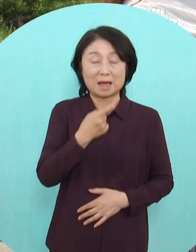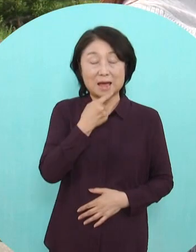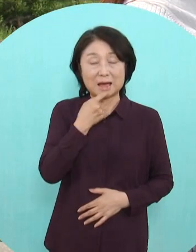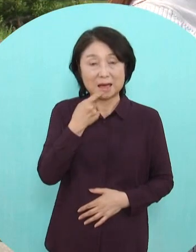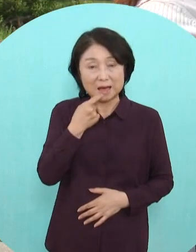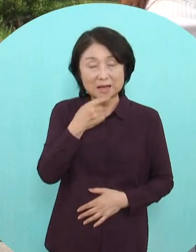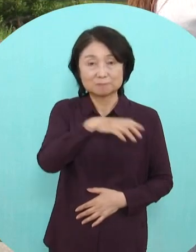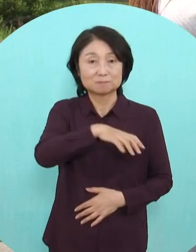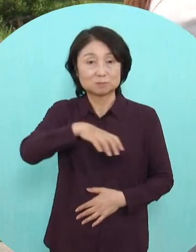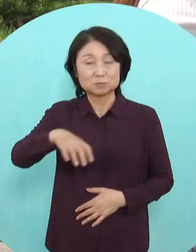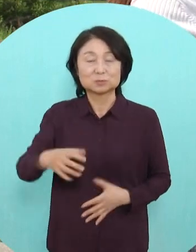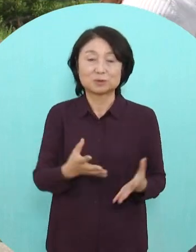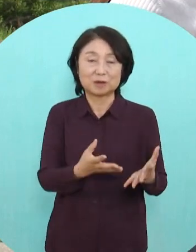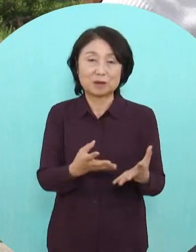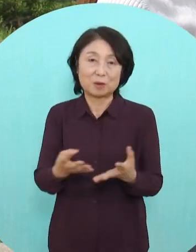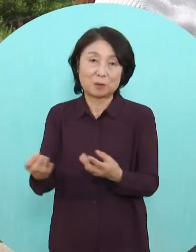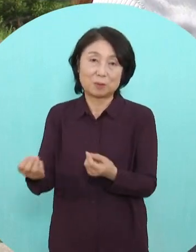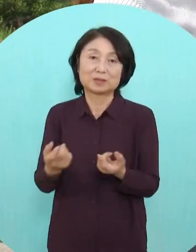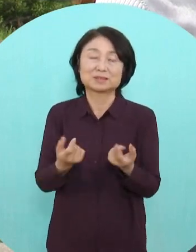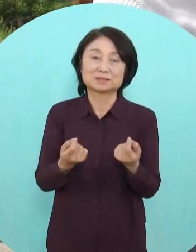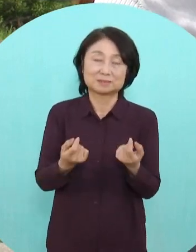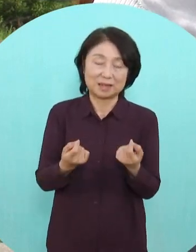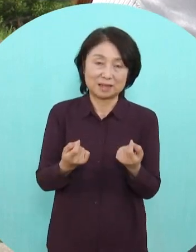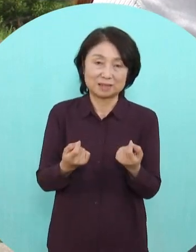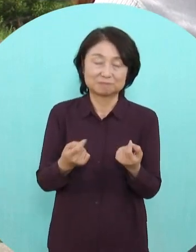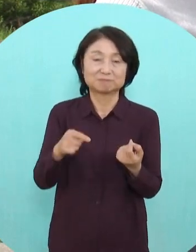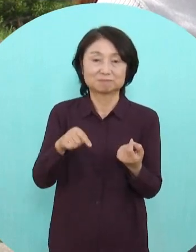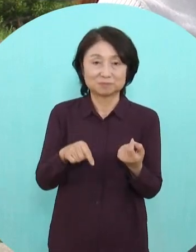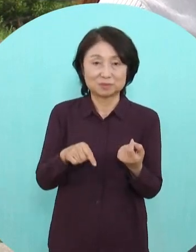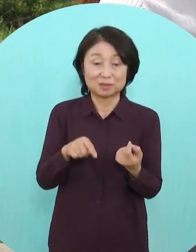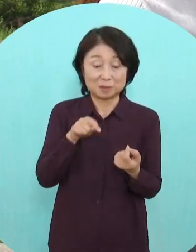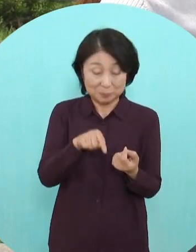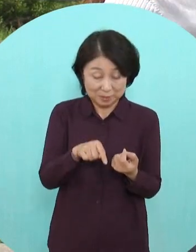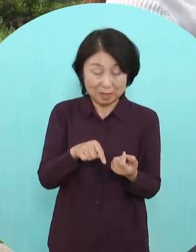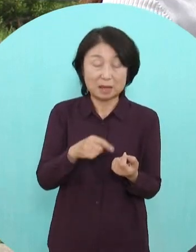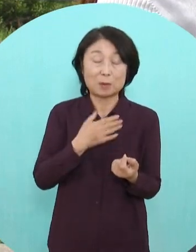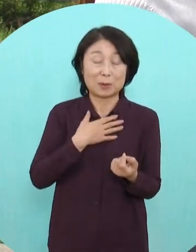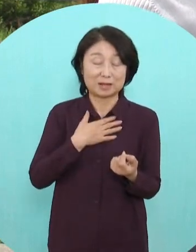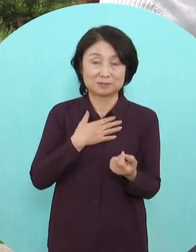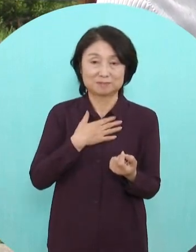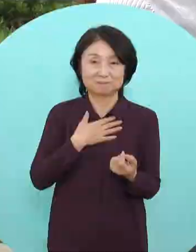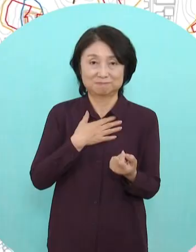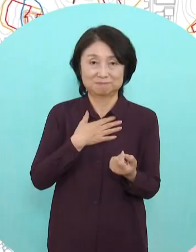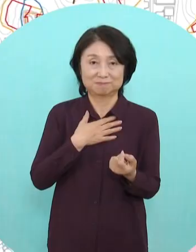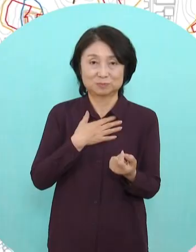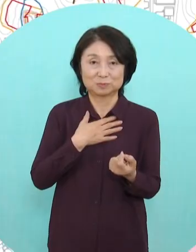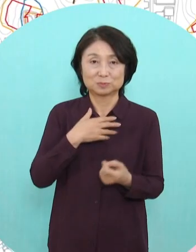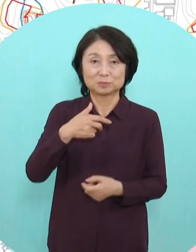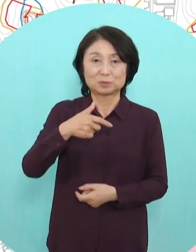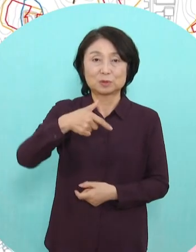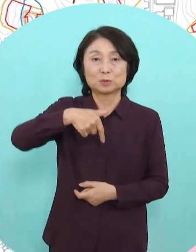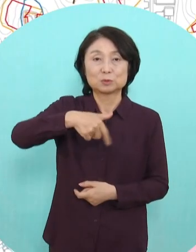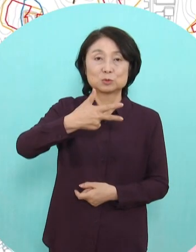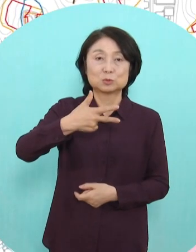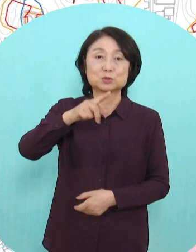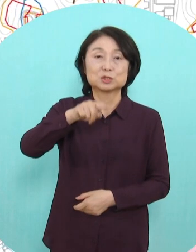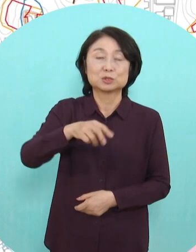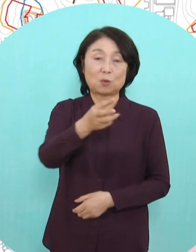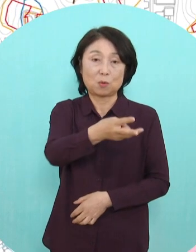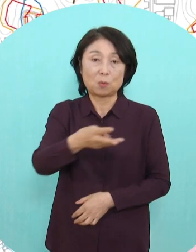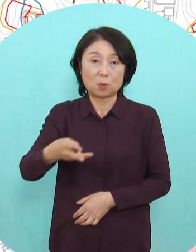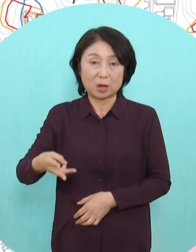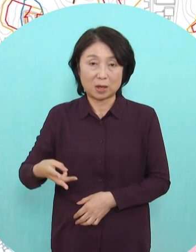やっぱり赤くなっている地域が多いですね。 そうですね、これで見ると本当によくわかるんですけれども、はい、の二級河川の伏野